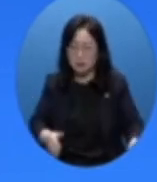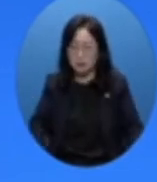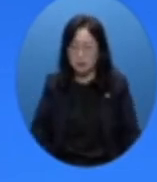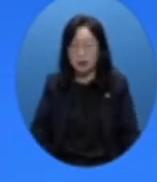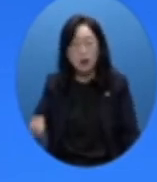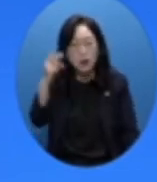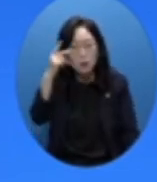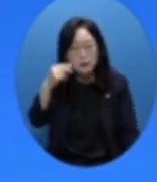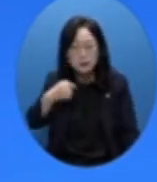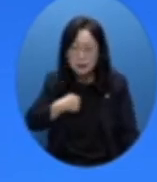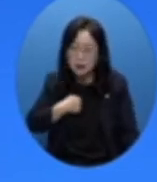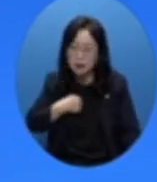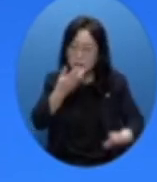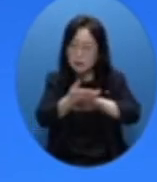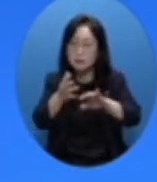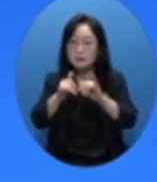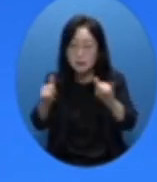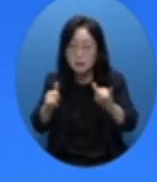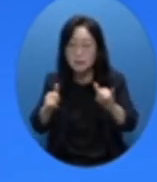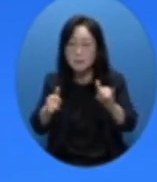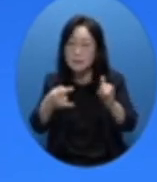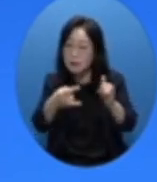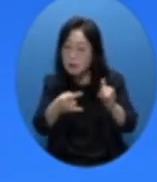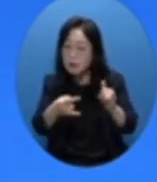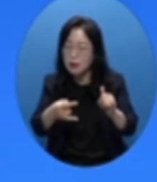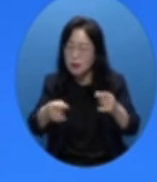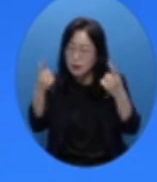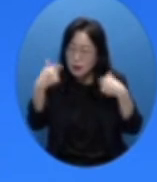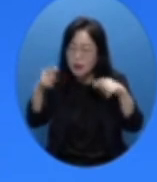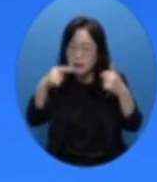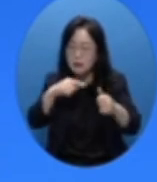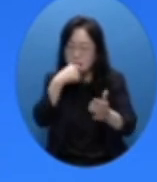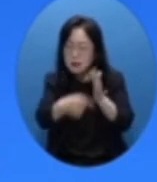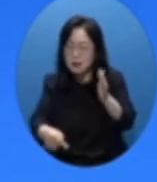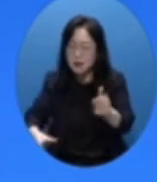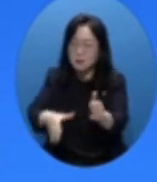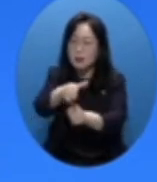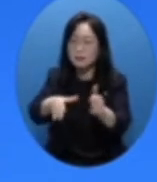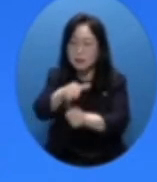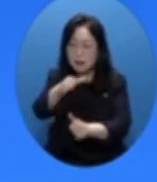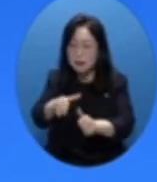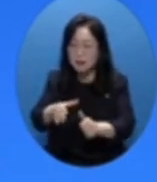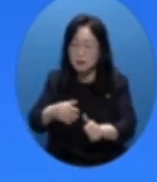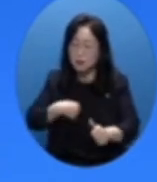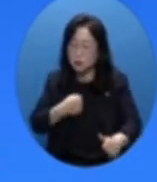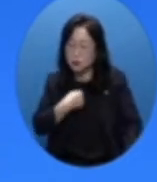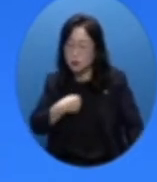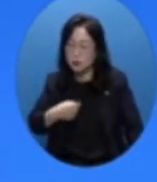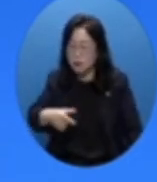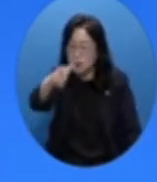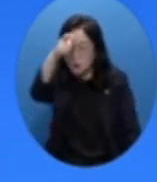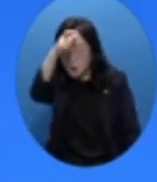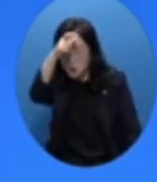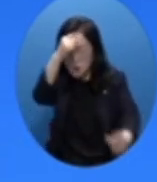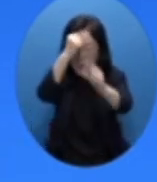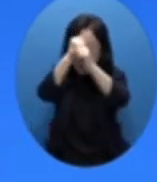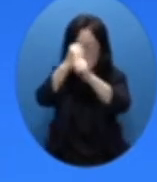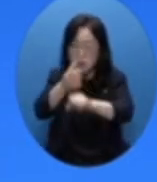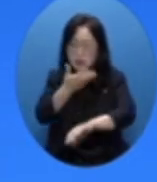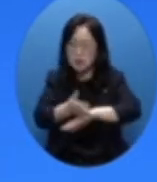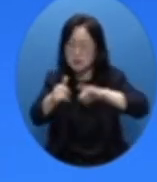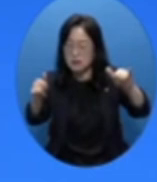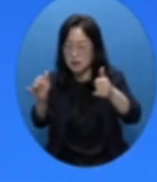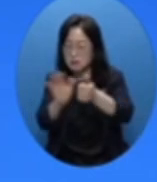혹시 내가 남에게 늘 피해를 주고 내 추정만 해서 남은 배려 하지 않냐고 고등어